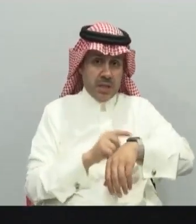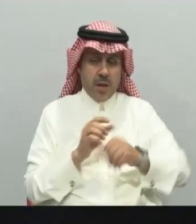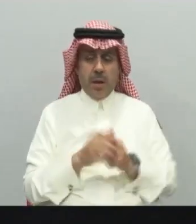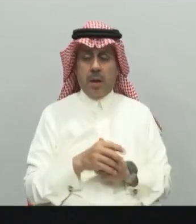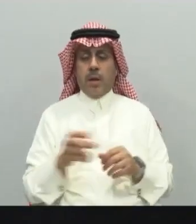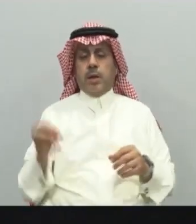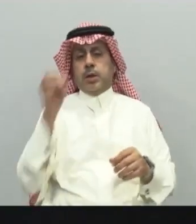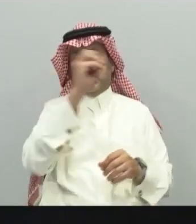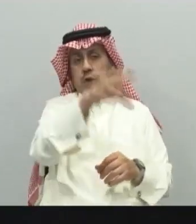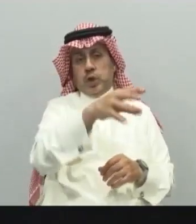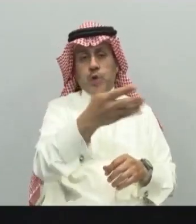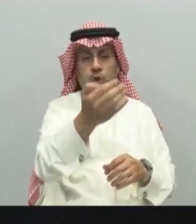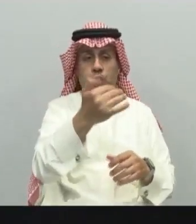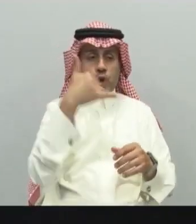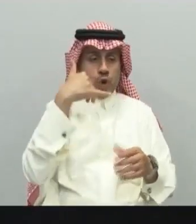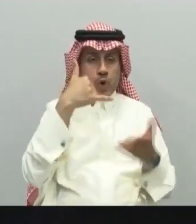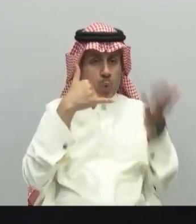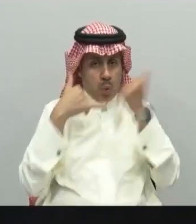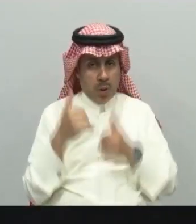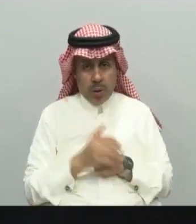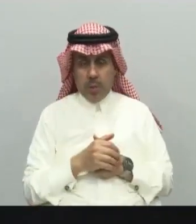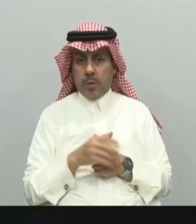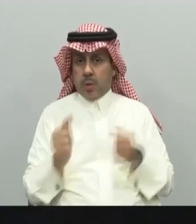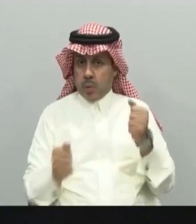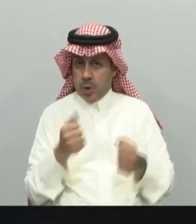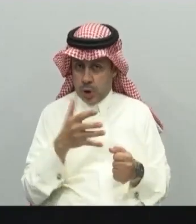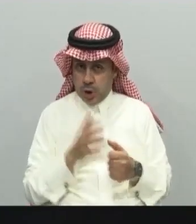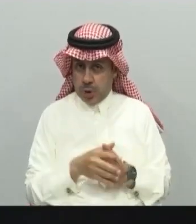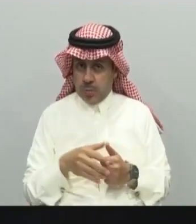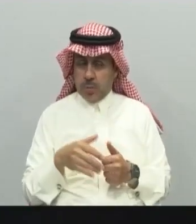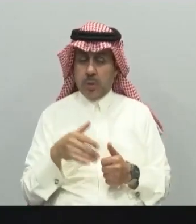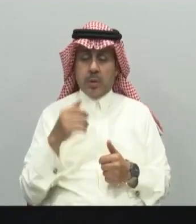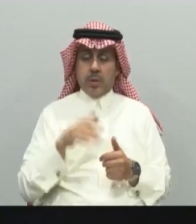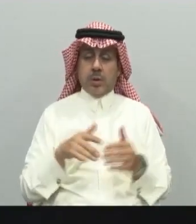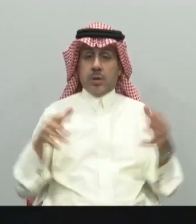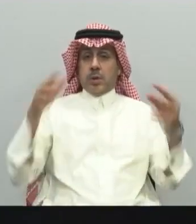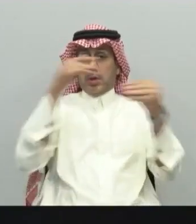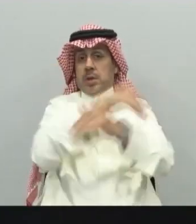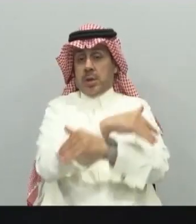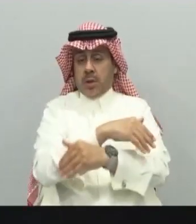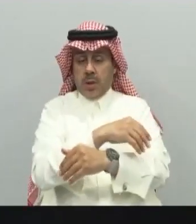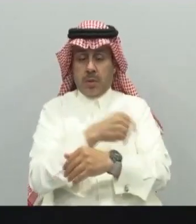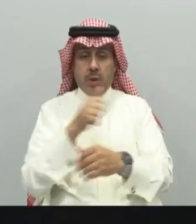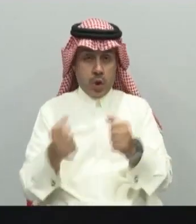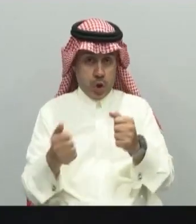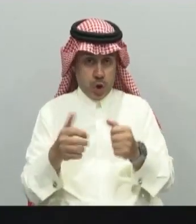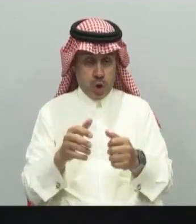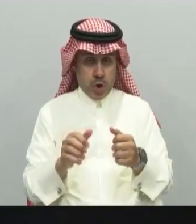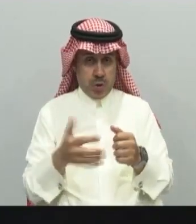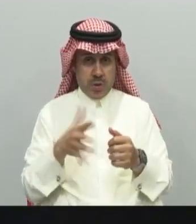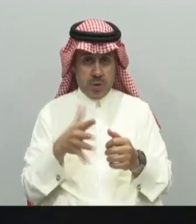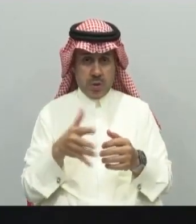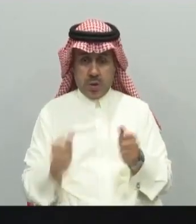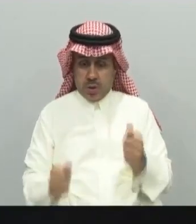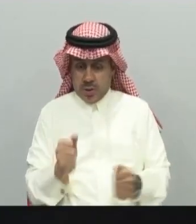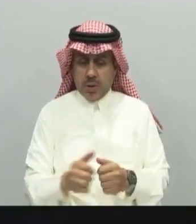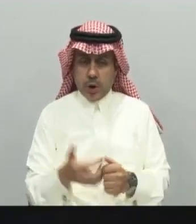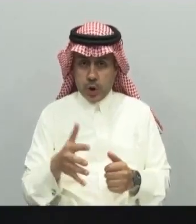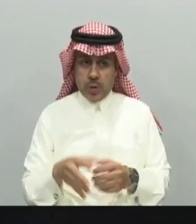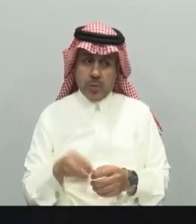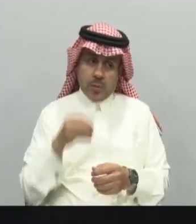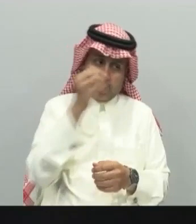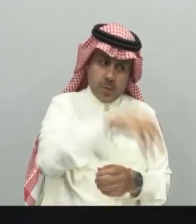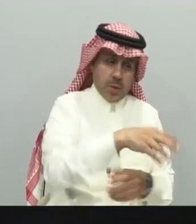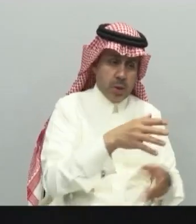بجوال او سياره جديده بسيارتين قديمتين ففي الحالات الثلاث